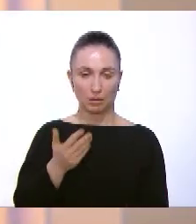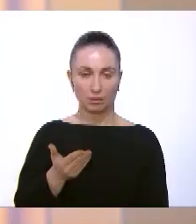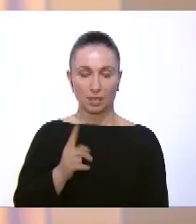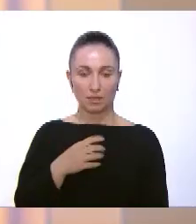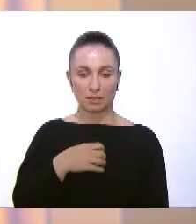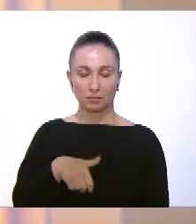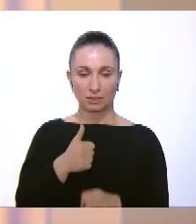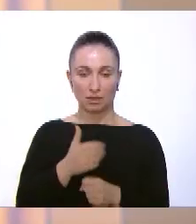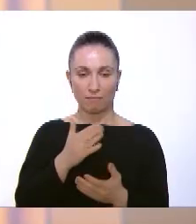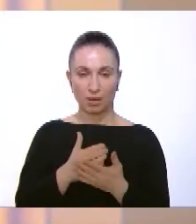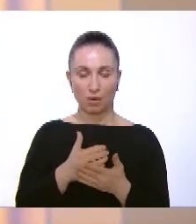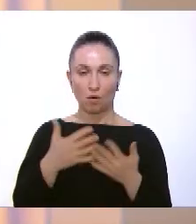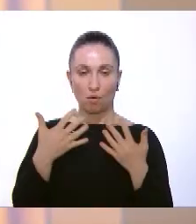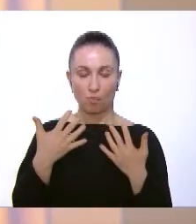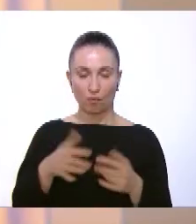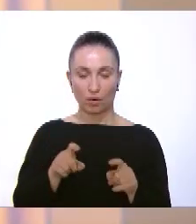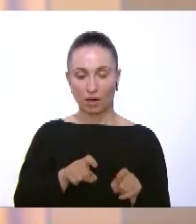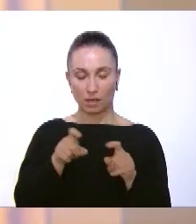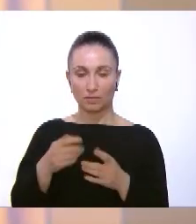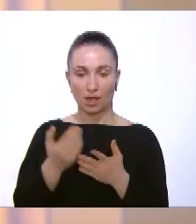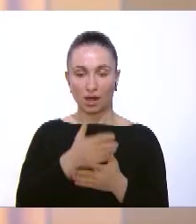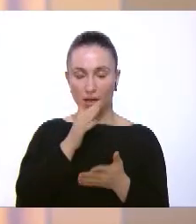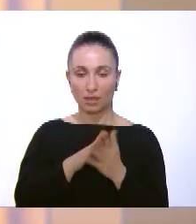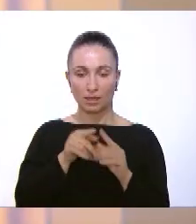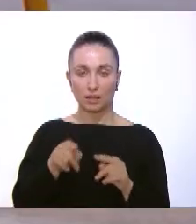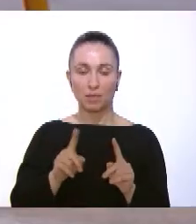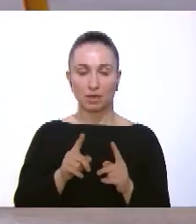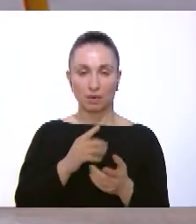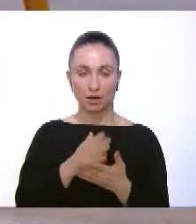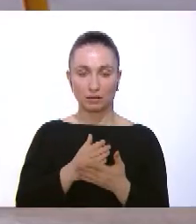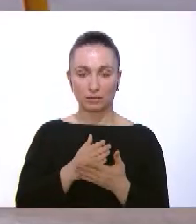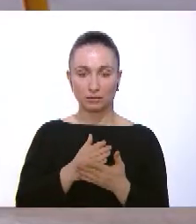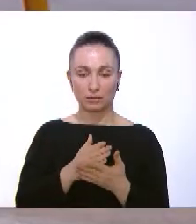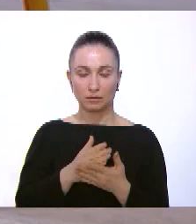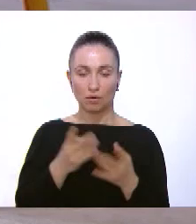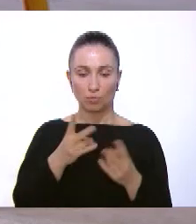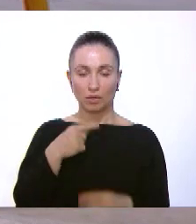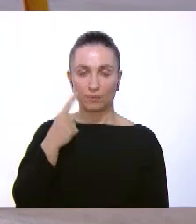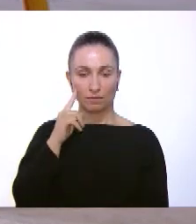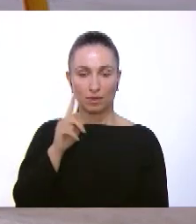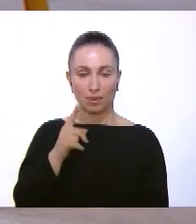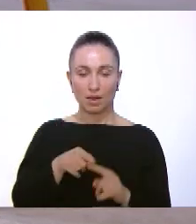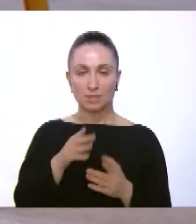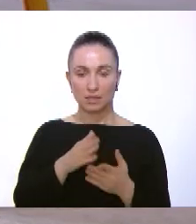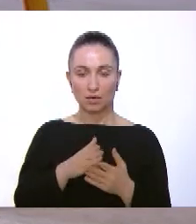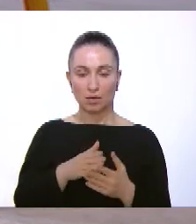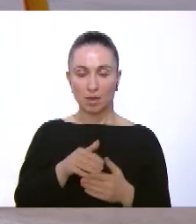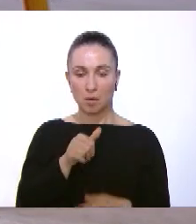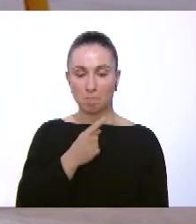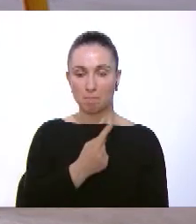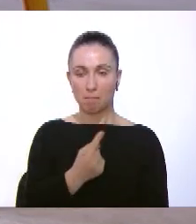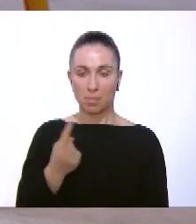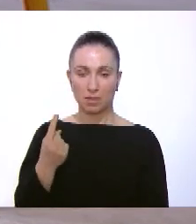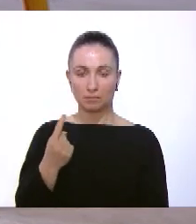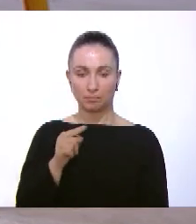რაც მთავარია, უკვე გადავდივართ ახალ ეტაპზე, რაც უნდა ვთქვათ ესე, რომ ეს არის